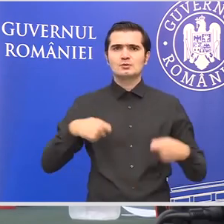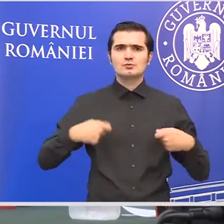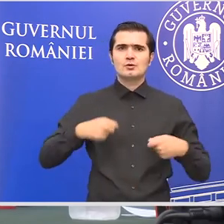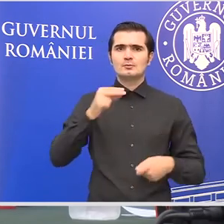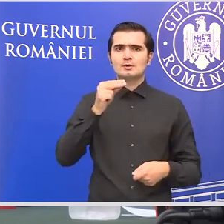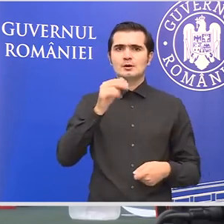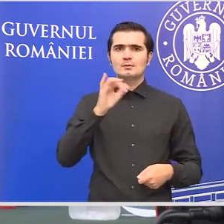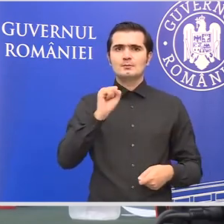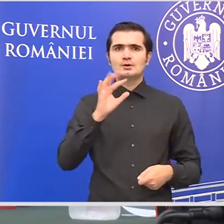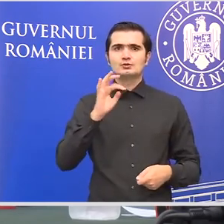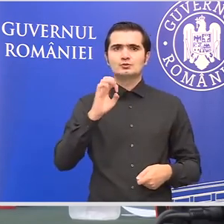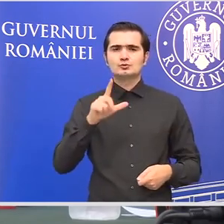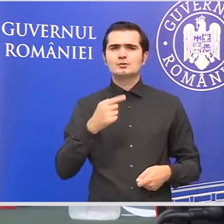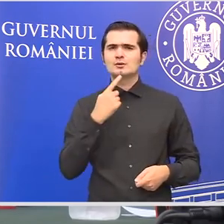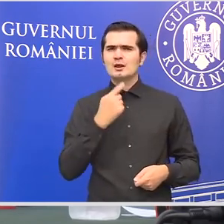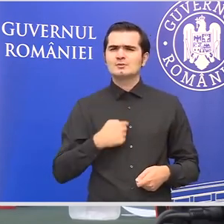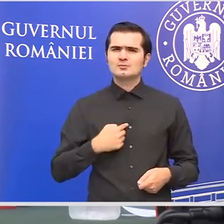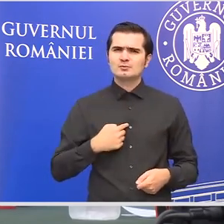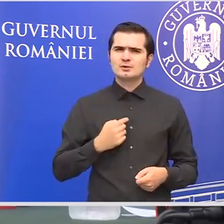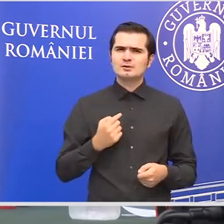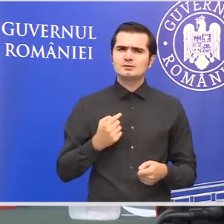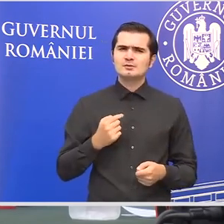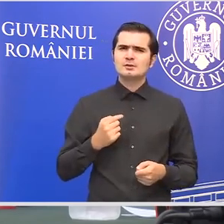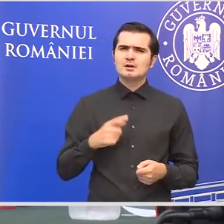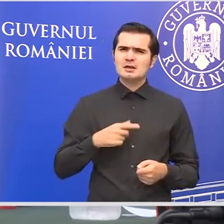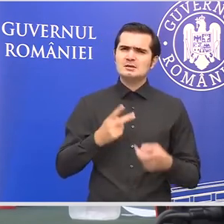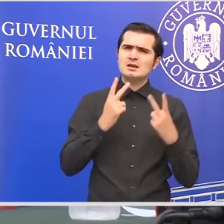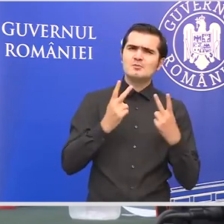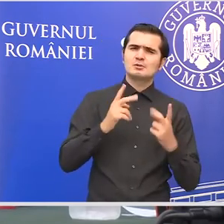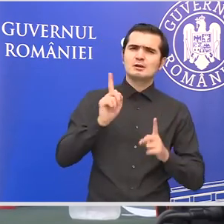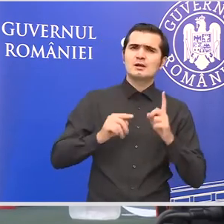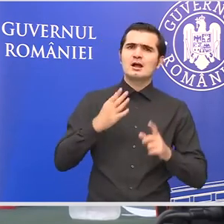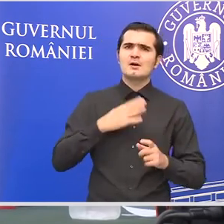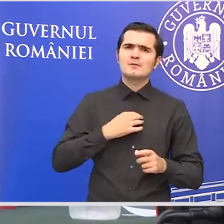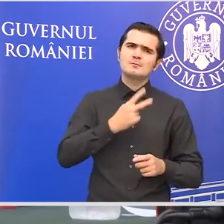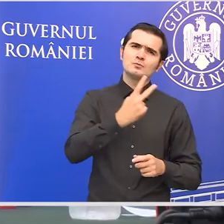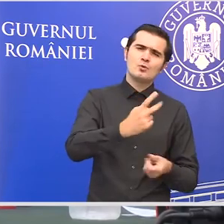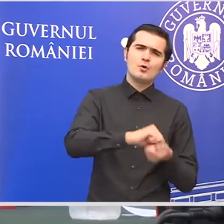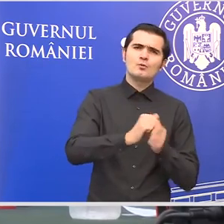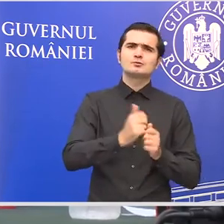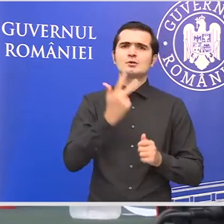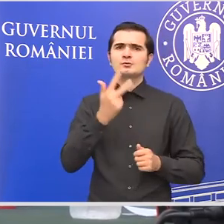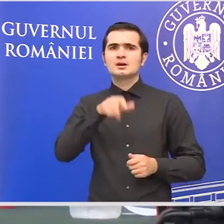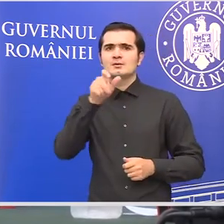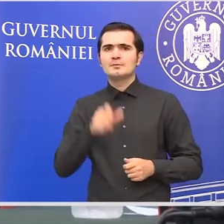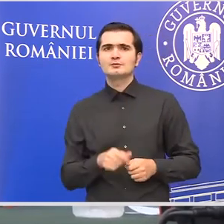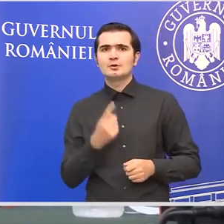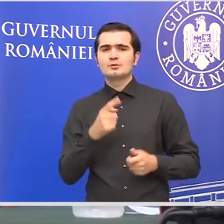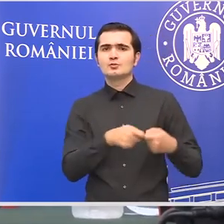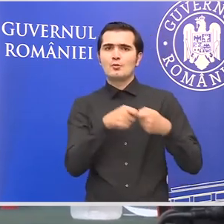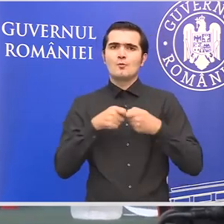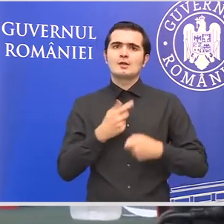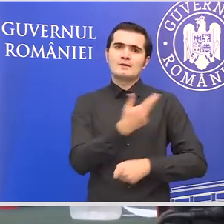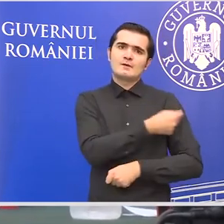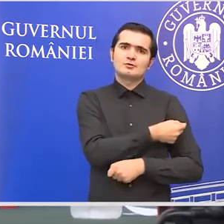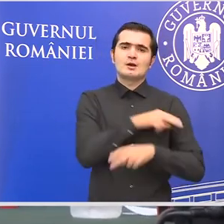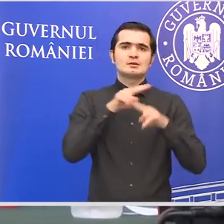să ne spuneți cât de relevant este dacă avem două sau trei persoane într-o astfel de comunitate care se vaccinează și restul